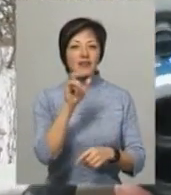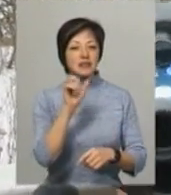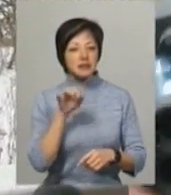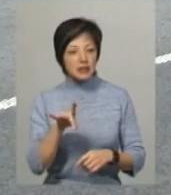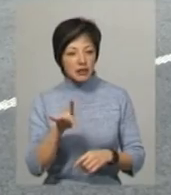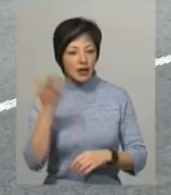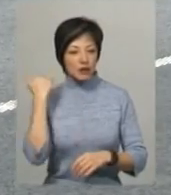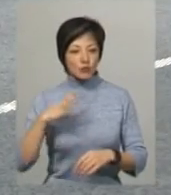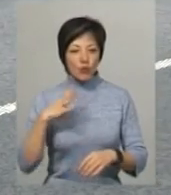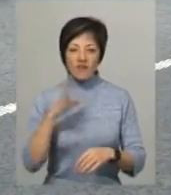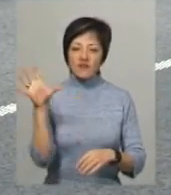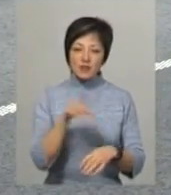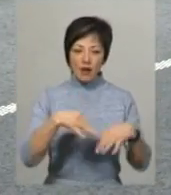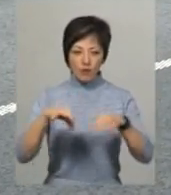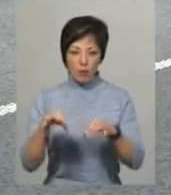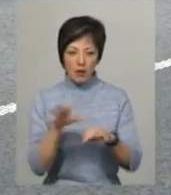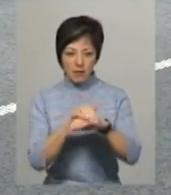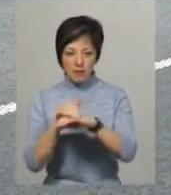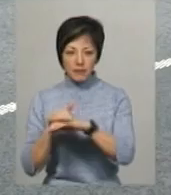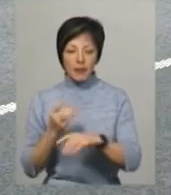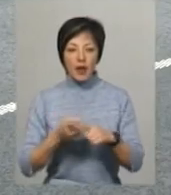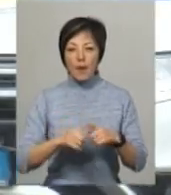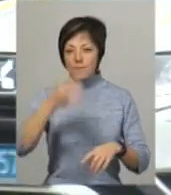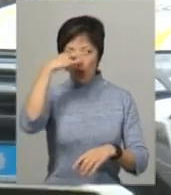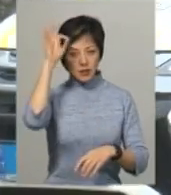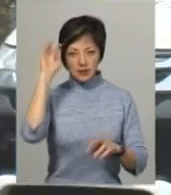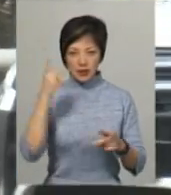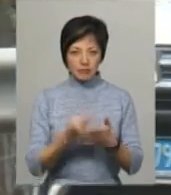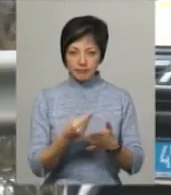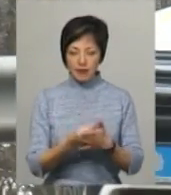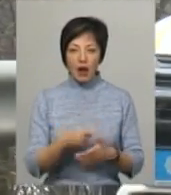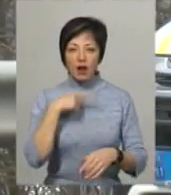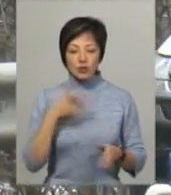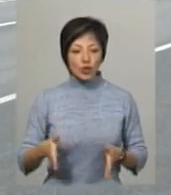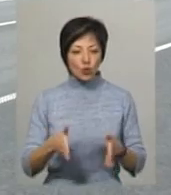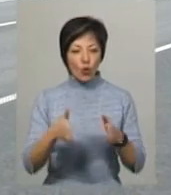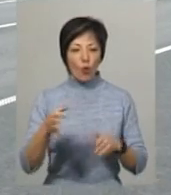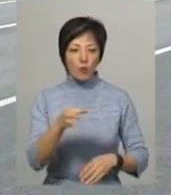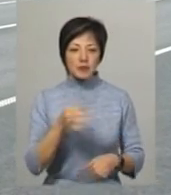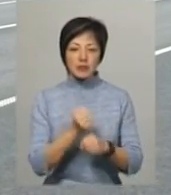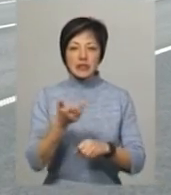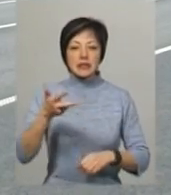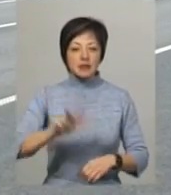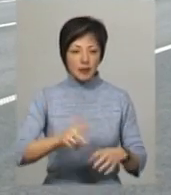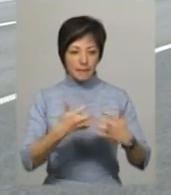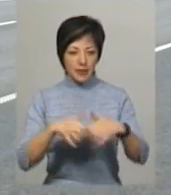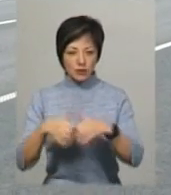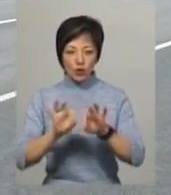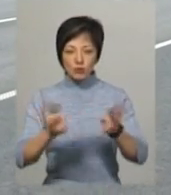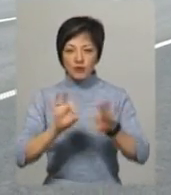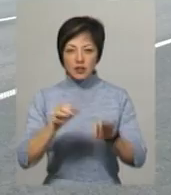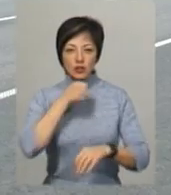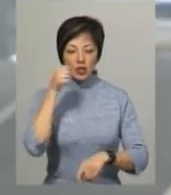автомобілі, які рухаються. Про вартість одного пристрою TrueCam поліцейські не кажуть. Загалом на автошляхах Хмельниччини працюватиме три пристрої,